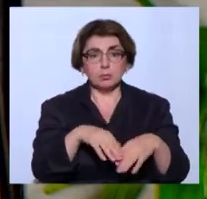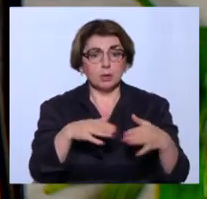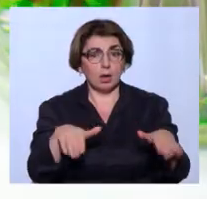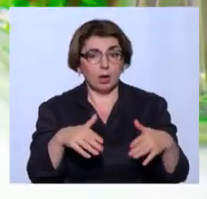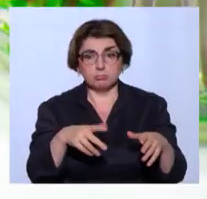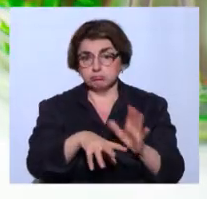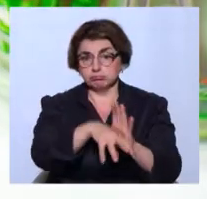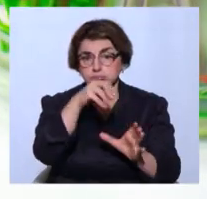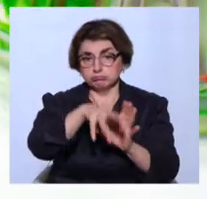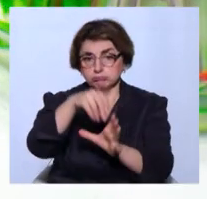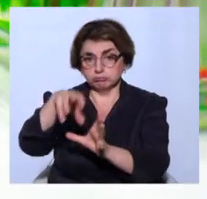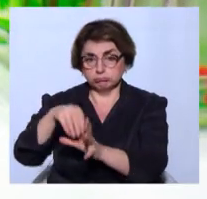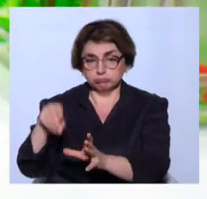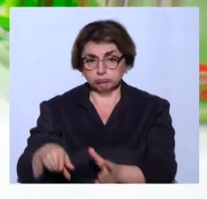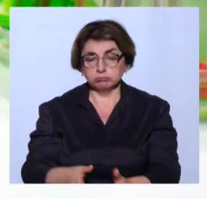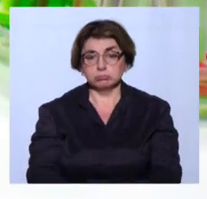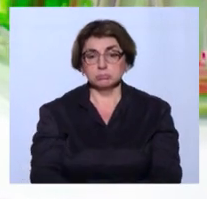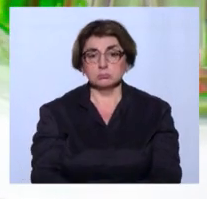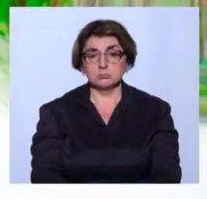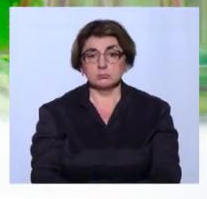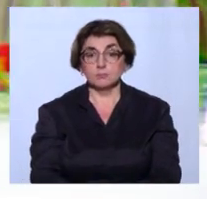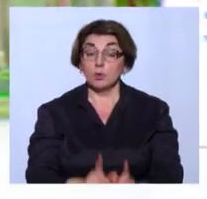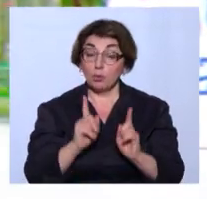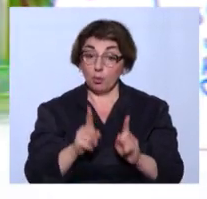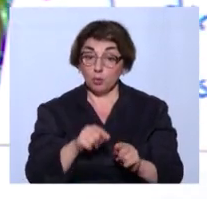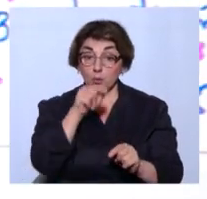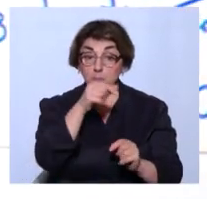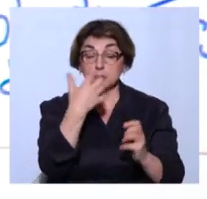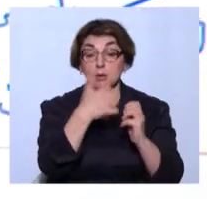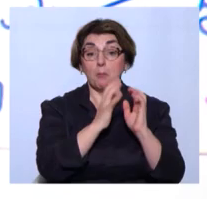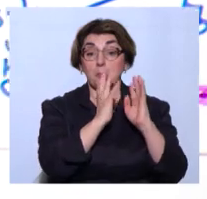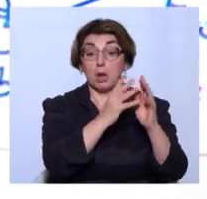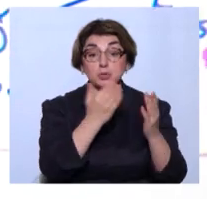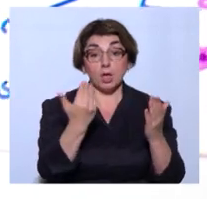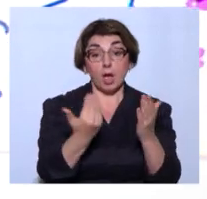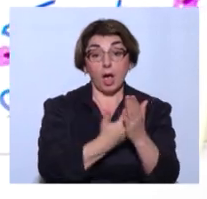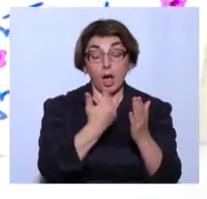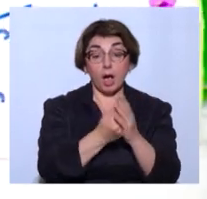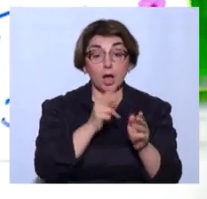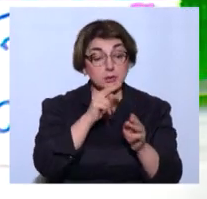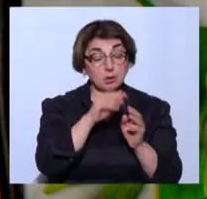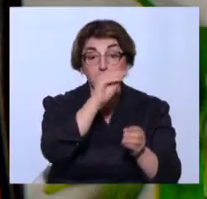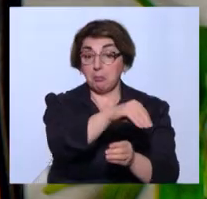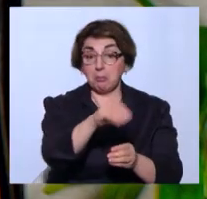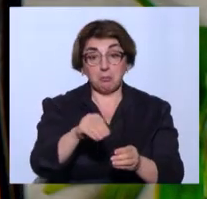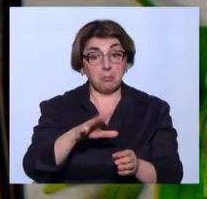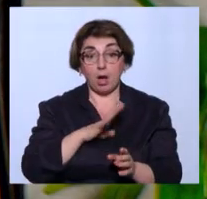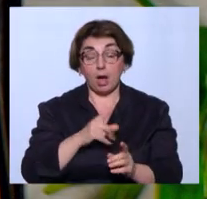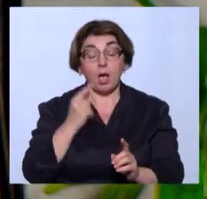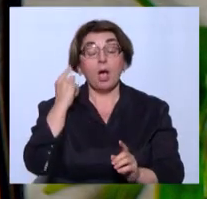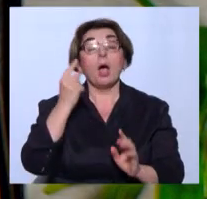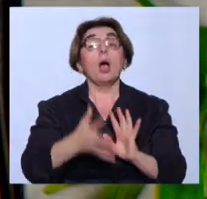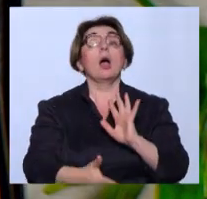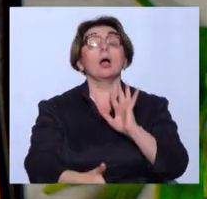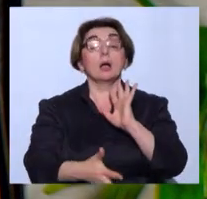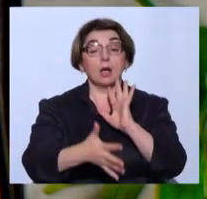სტაფილოები ამოთხრილია და ძირს არის, ხოლო მათ ბაღში ახალი სტაფილო აღარავის დაურკავს. მაშინ